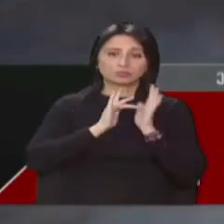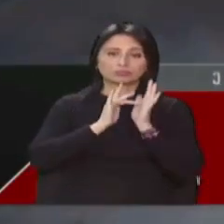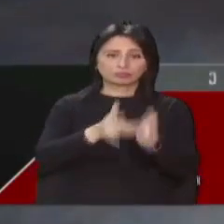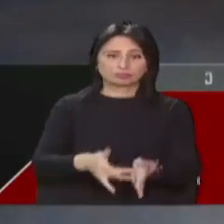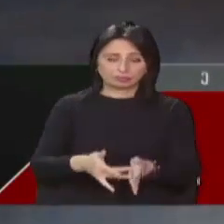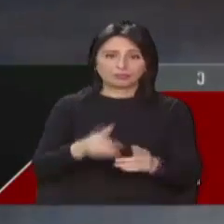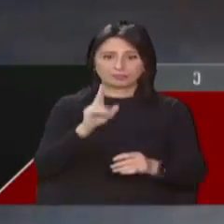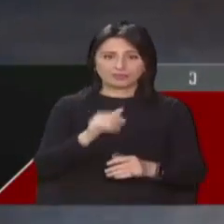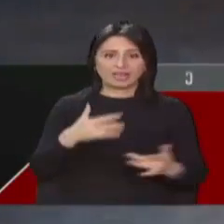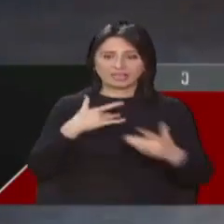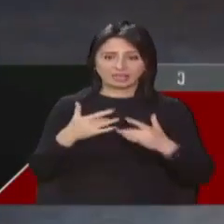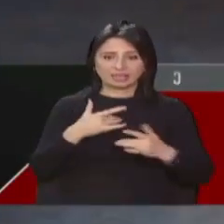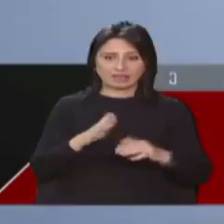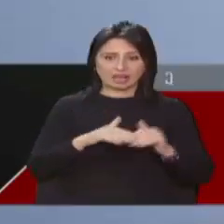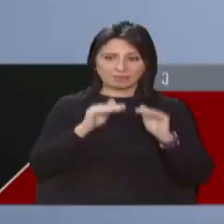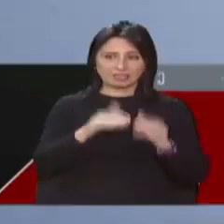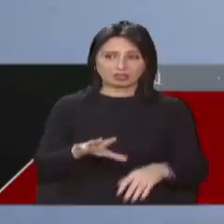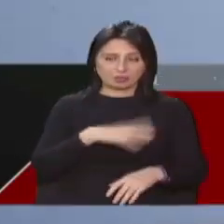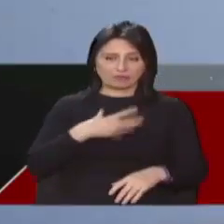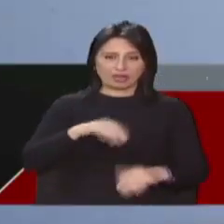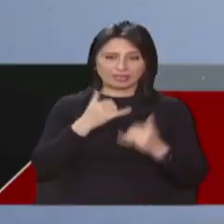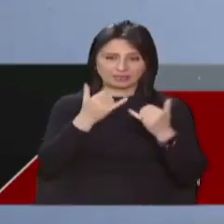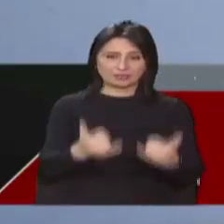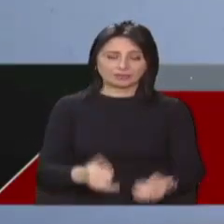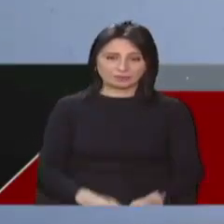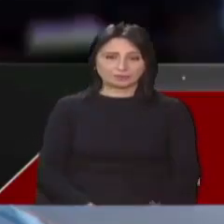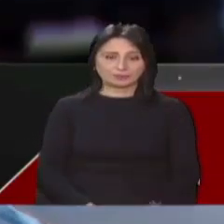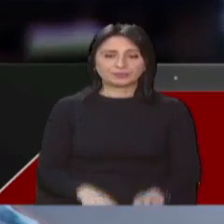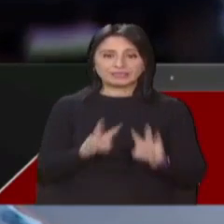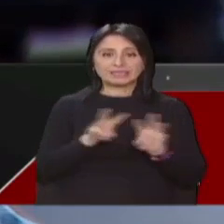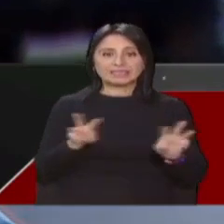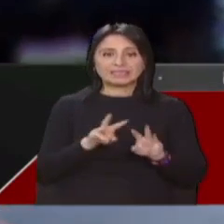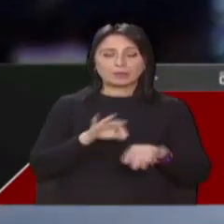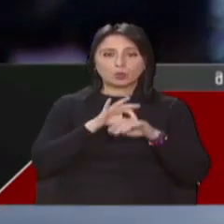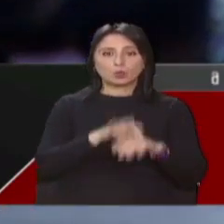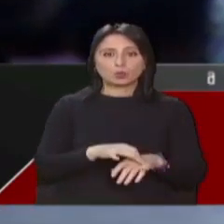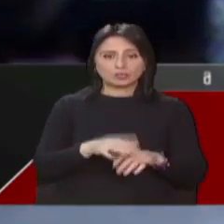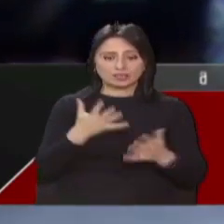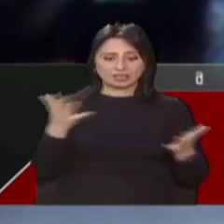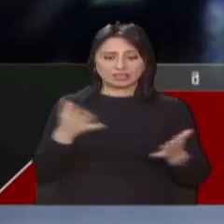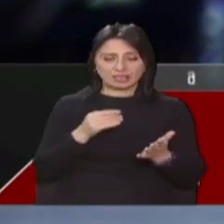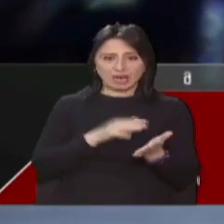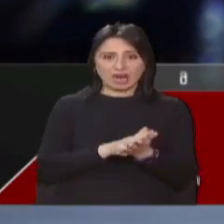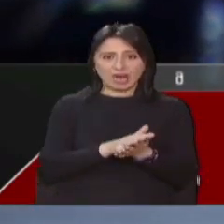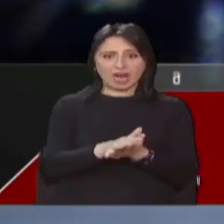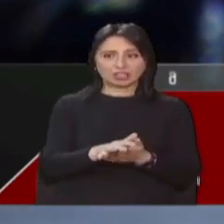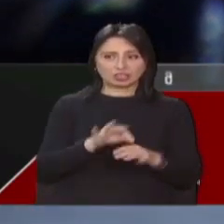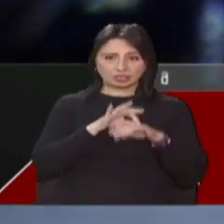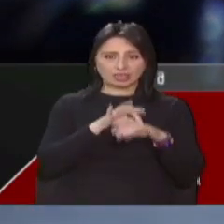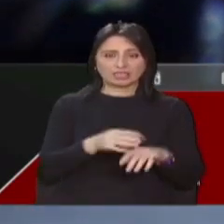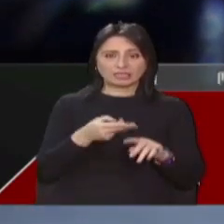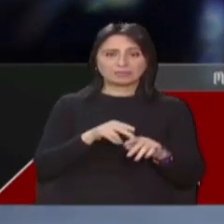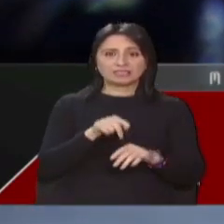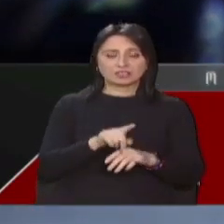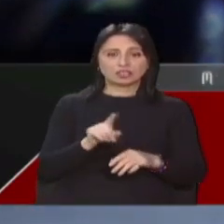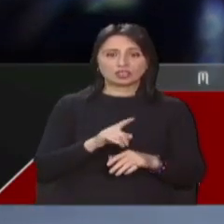კუთხეში მოგზაურობა და თეატრი ხელმისაწვდომი გახდეს ყველასთვის. სამინისტროს უწევდა დიდი ხარჯის გაწევა